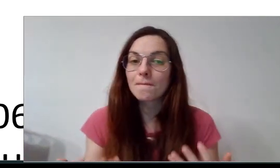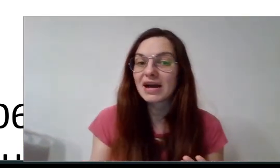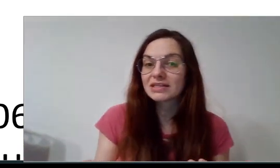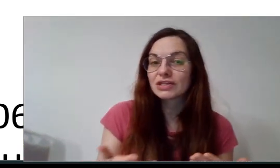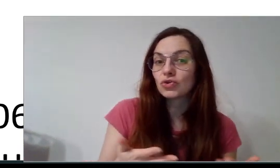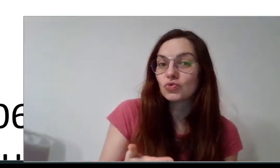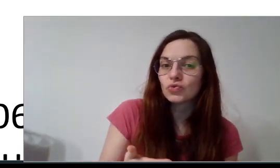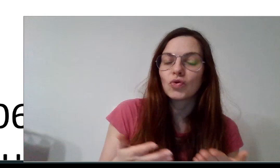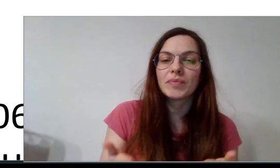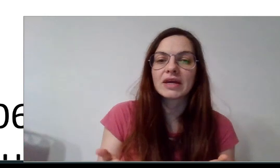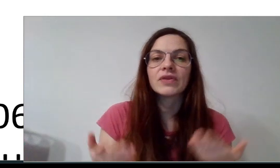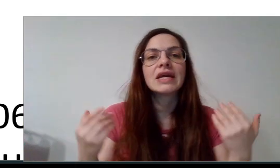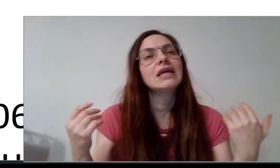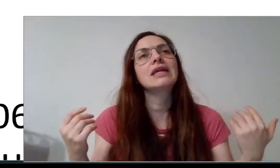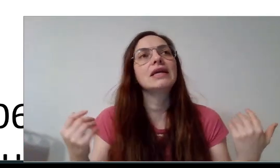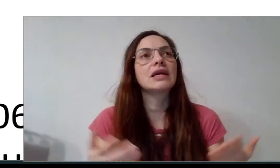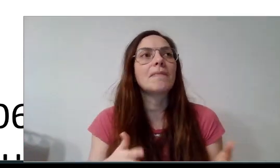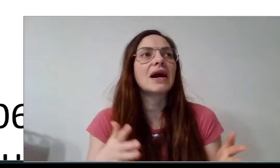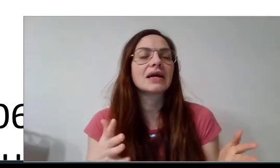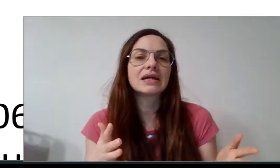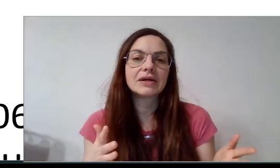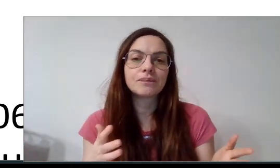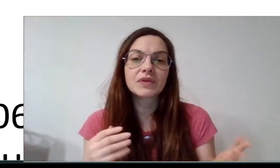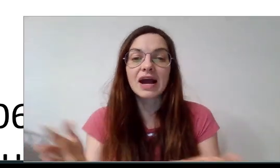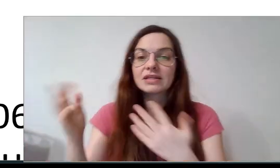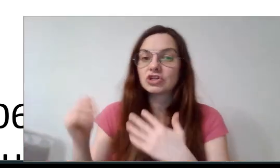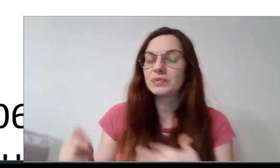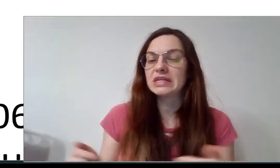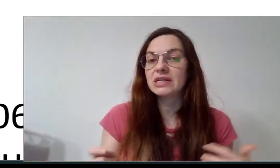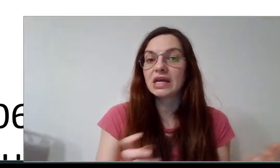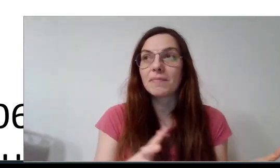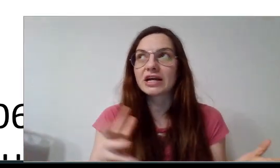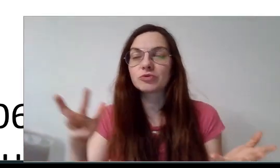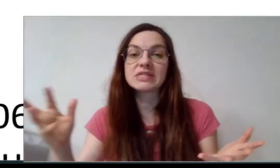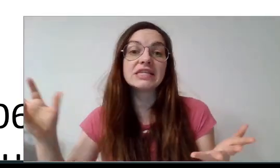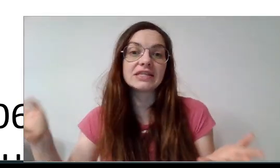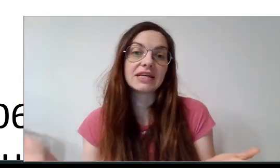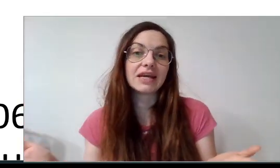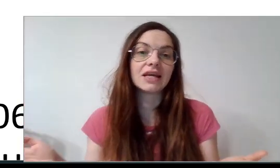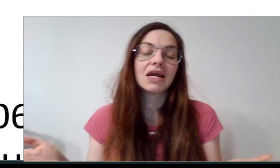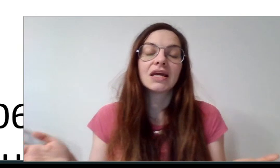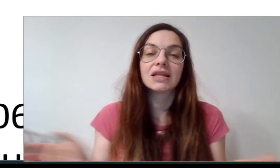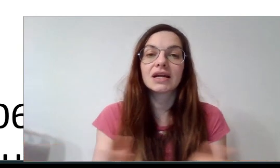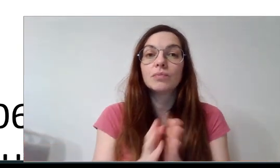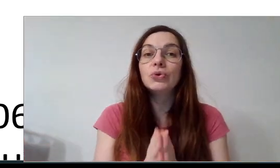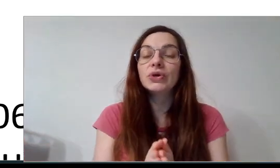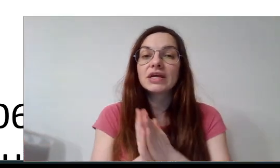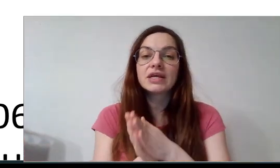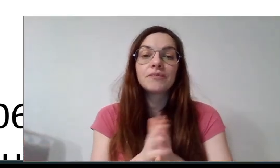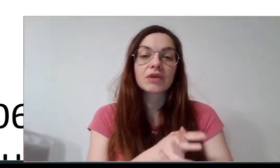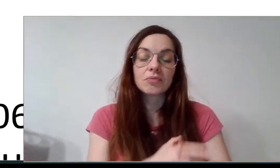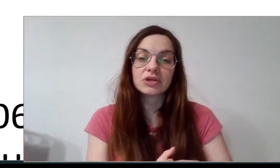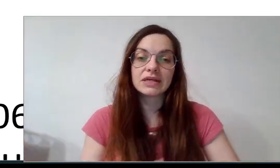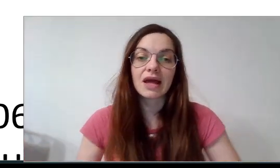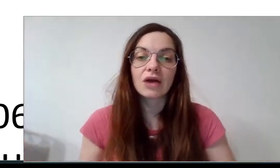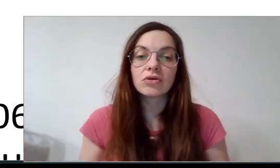sviđam, magst du mich. Ili ich mag karte spielen, ich mag spazieren gehen. Dakle, mögen